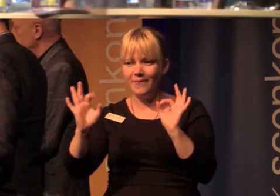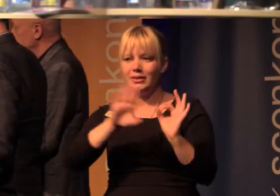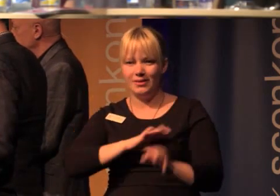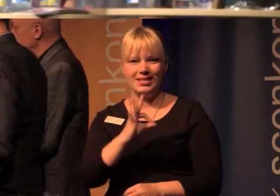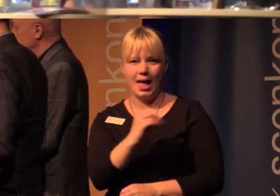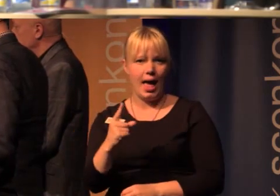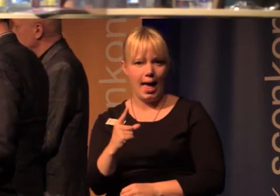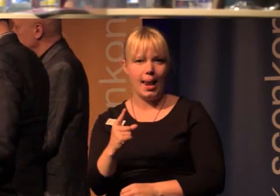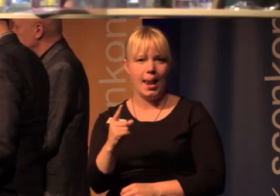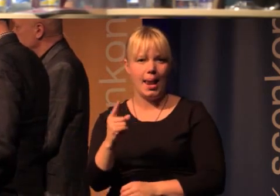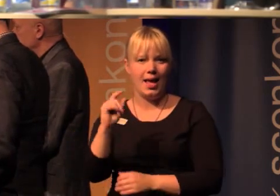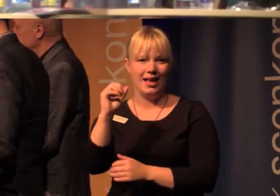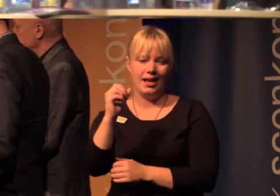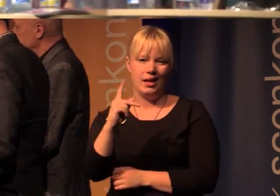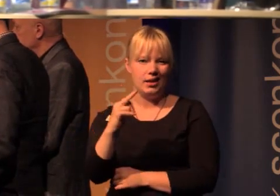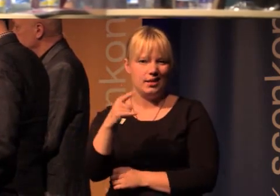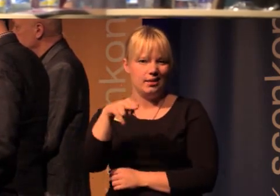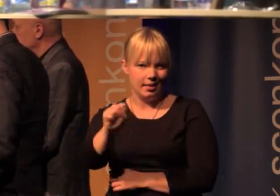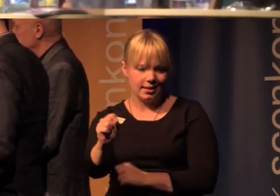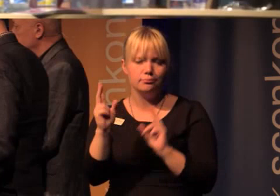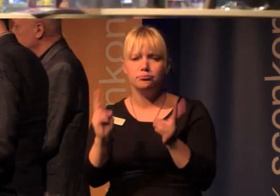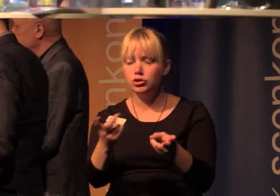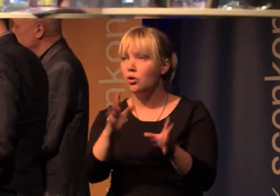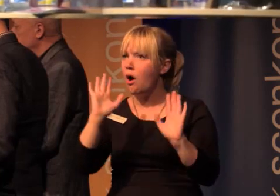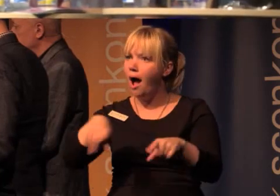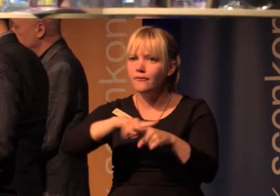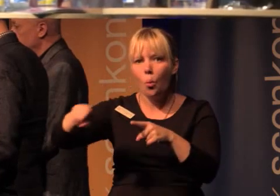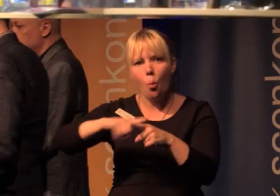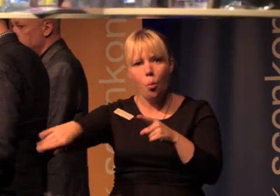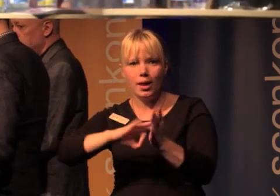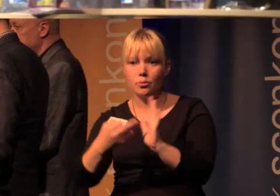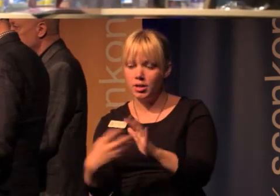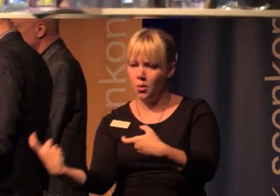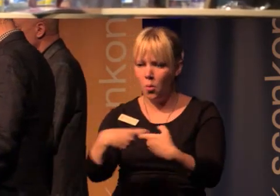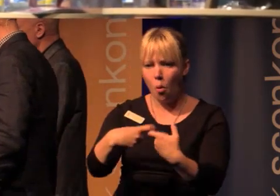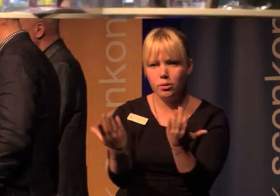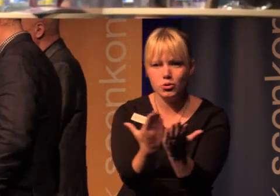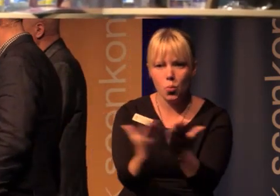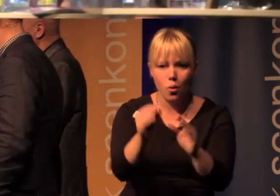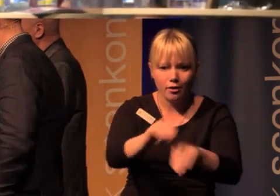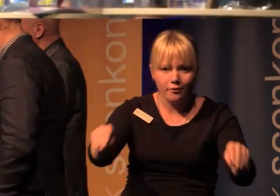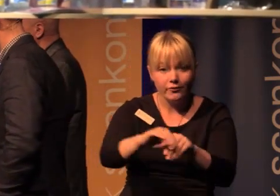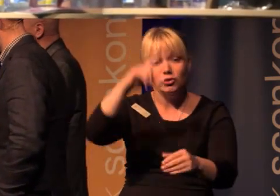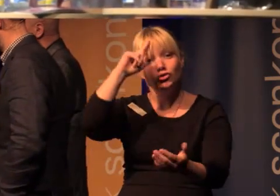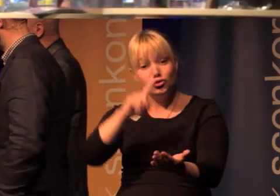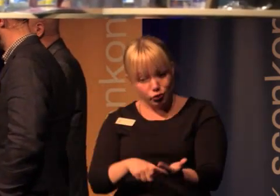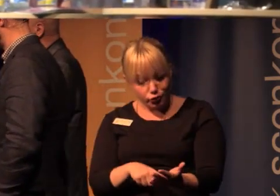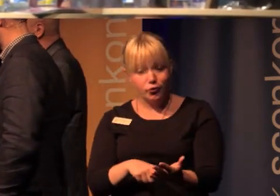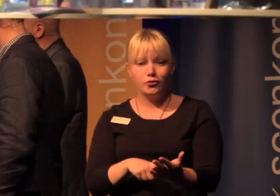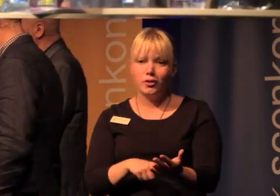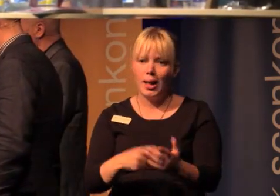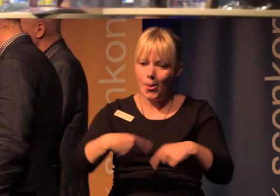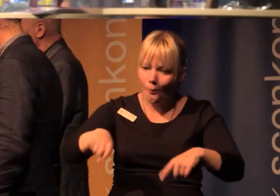väldigt många spännande, intressanta projekt där man har kopplat de här hällristningarna till skolundervisning och liknande för att tillgängliggöra för